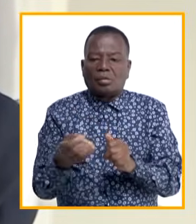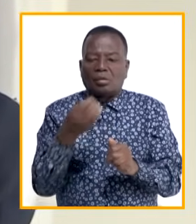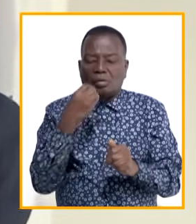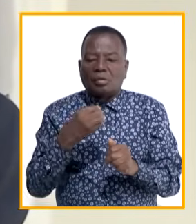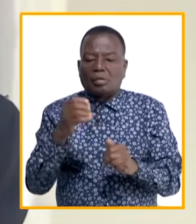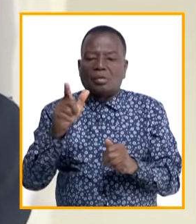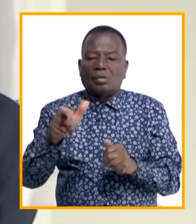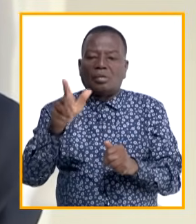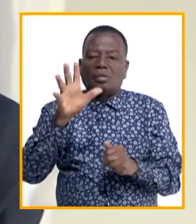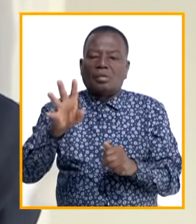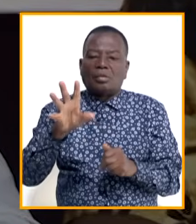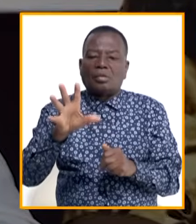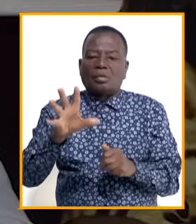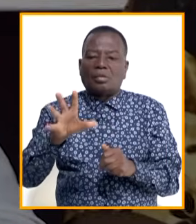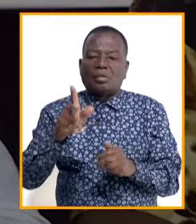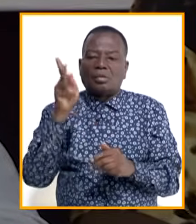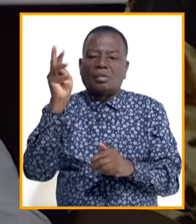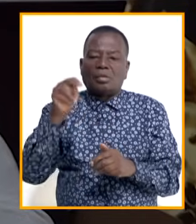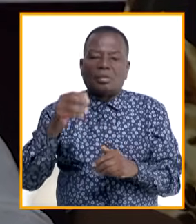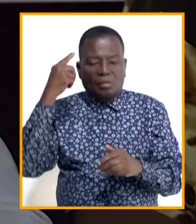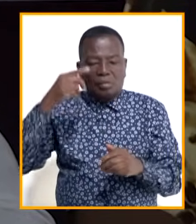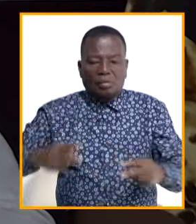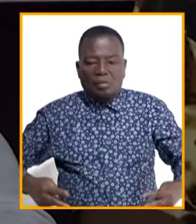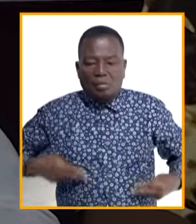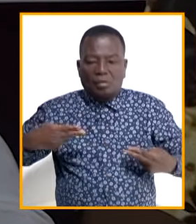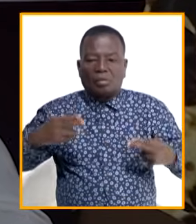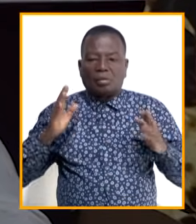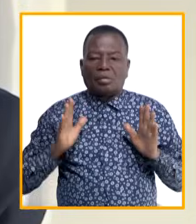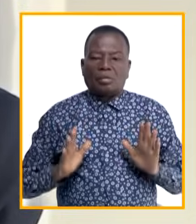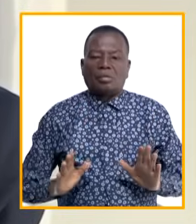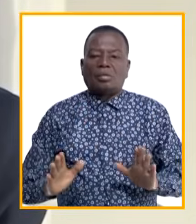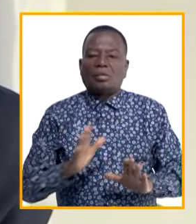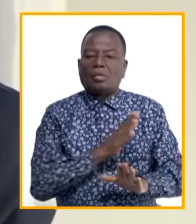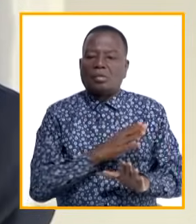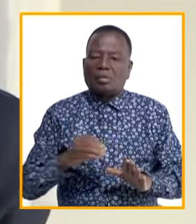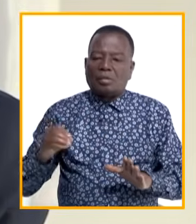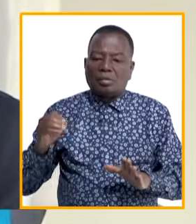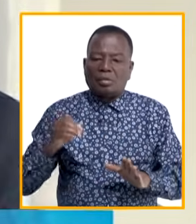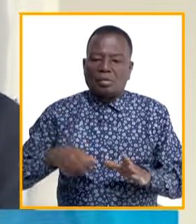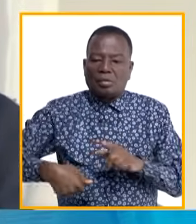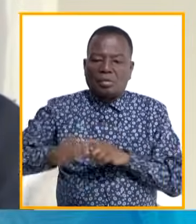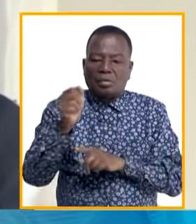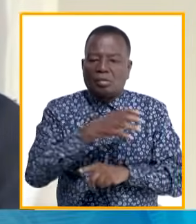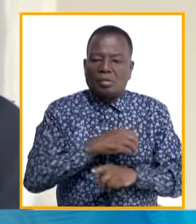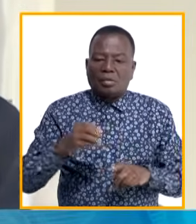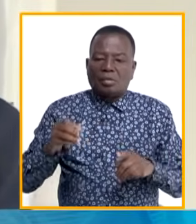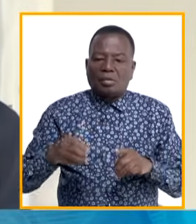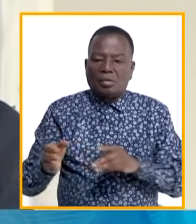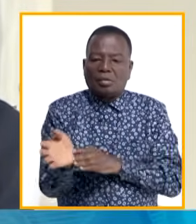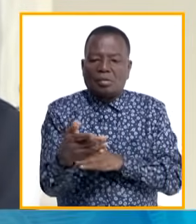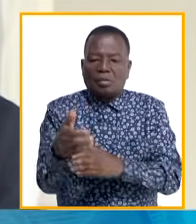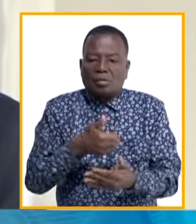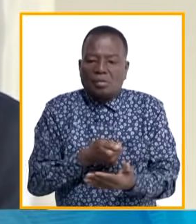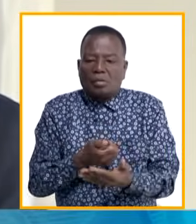kg par habitant. La production nationale en produits halieutiques, pêche et aquaculture